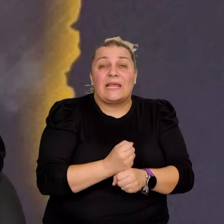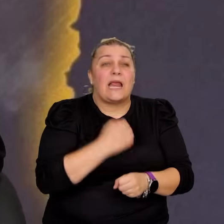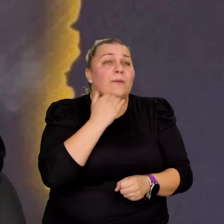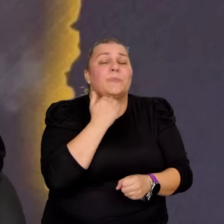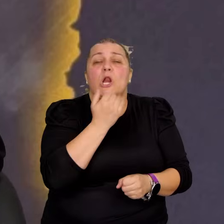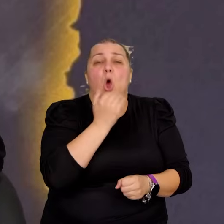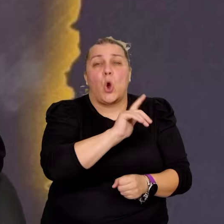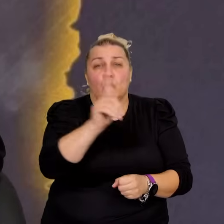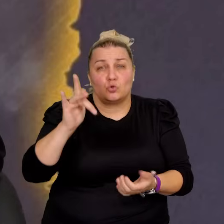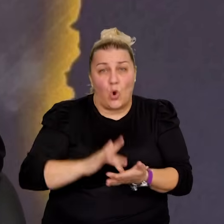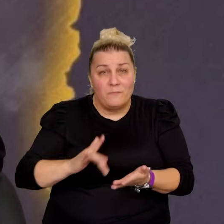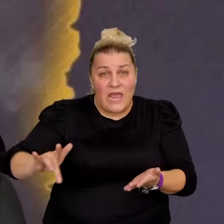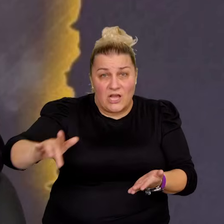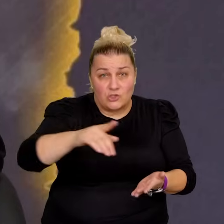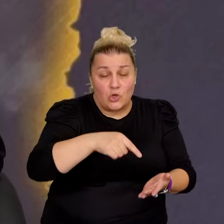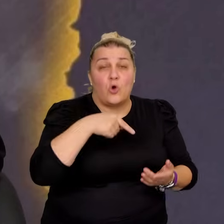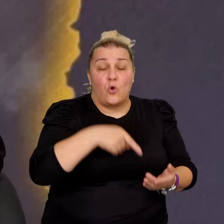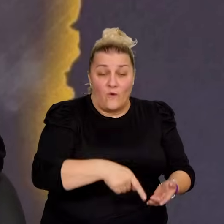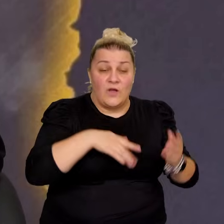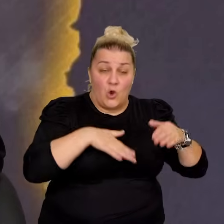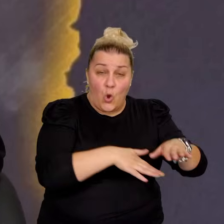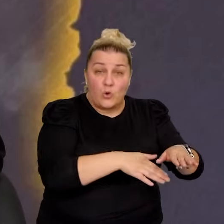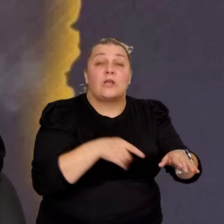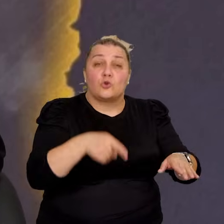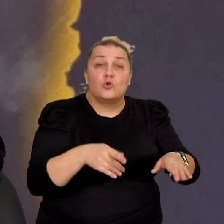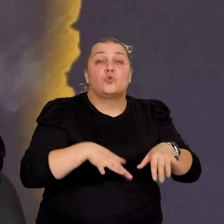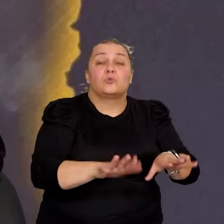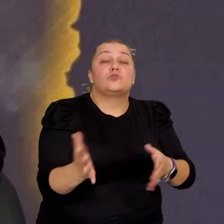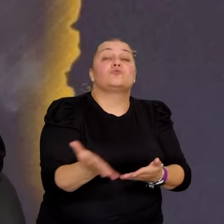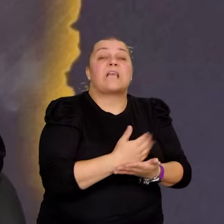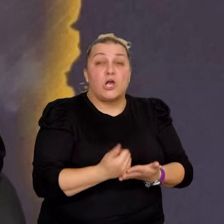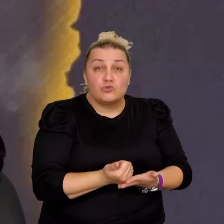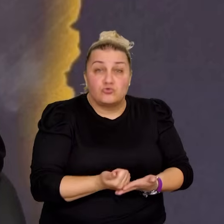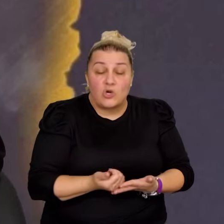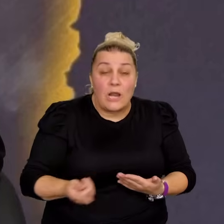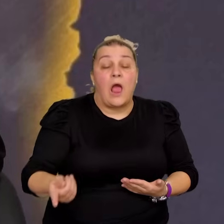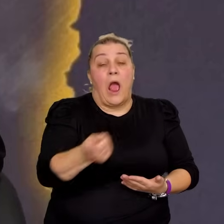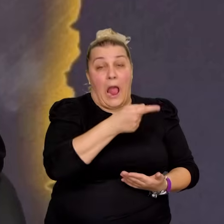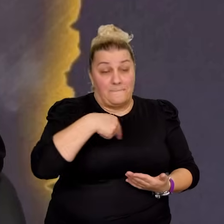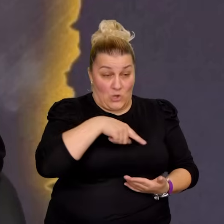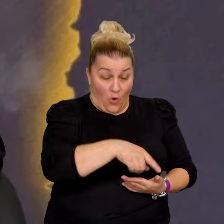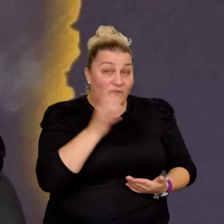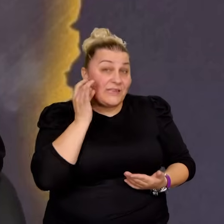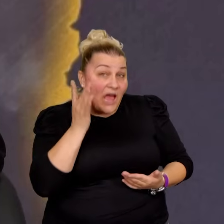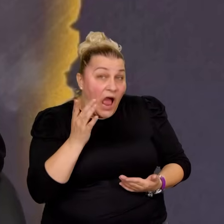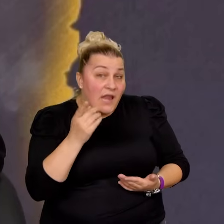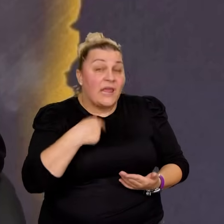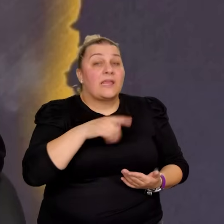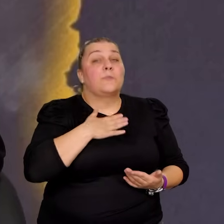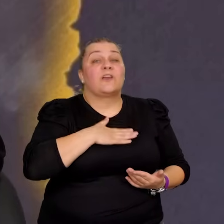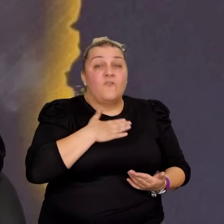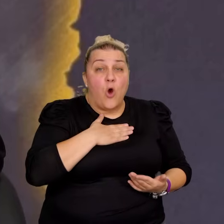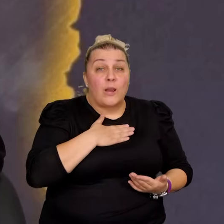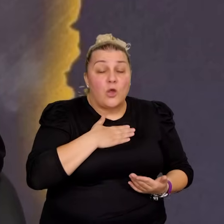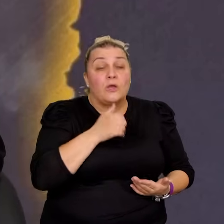Glina ili bilo koje drugo ratište. To su ti ljudi zaslužili, a mi na te dane, volio bih